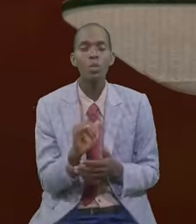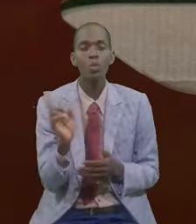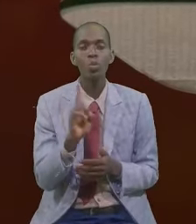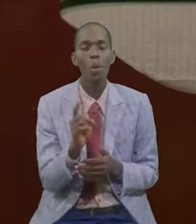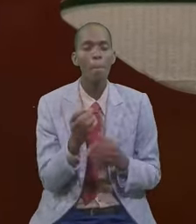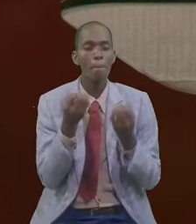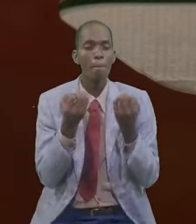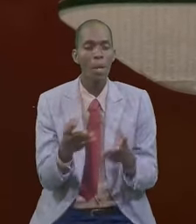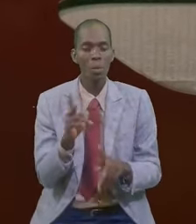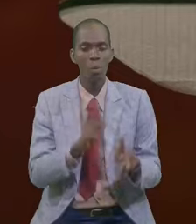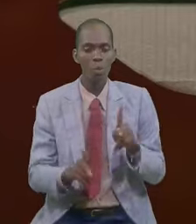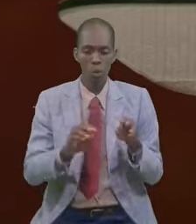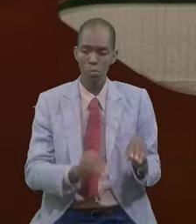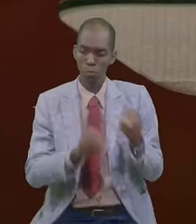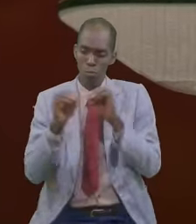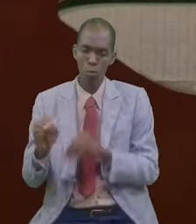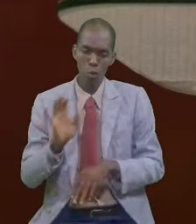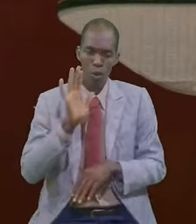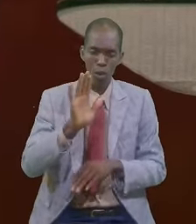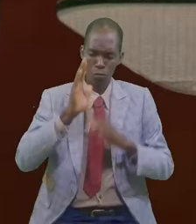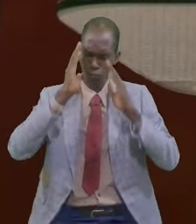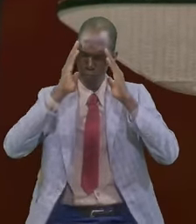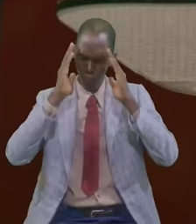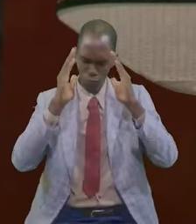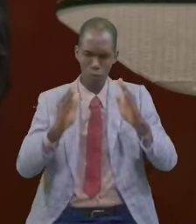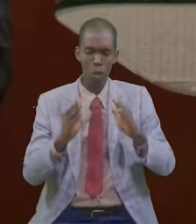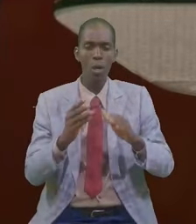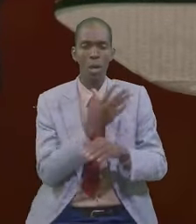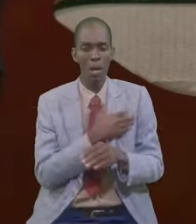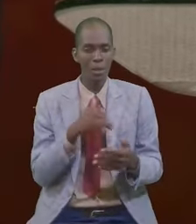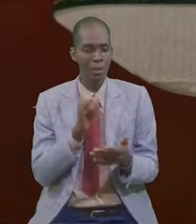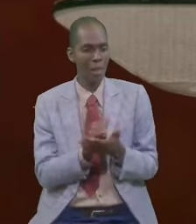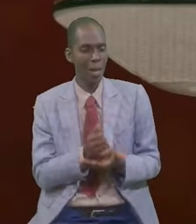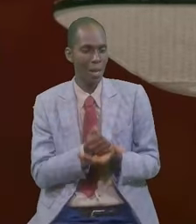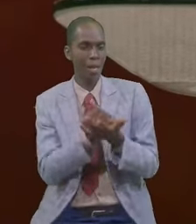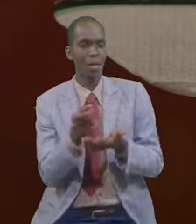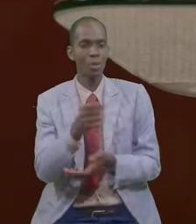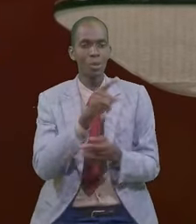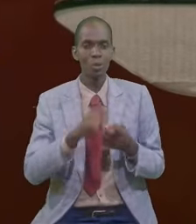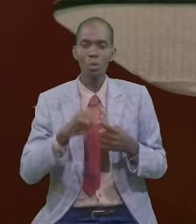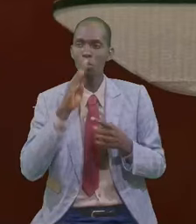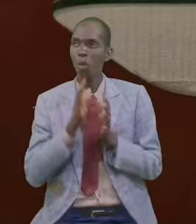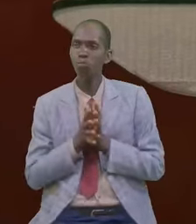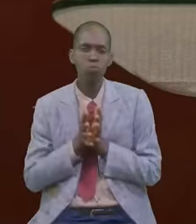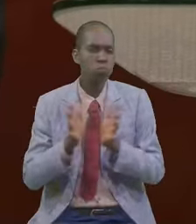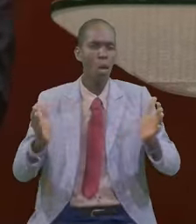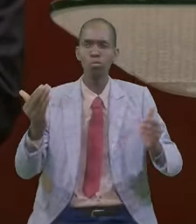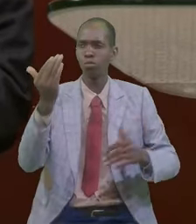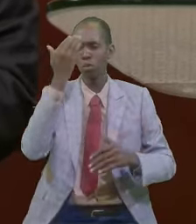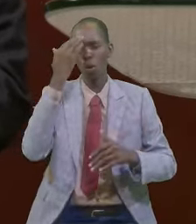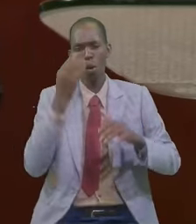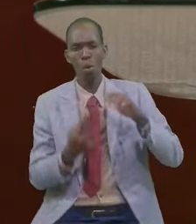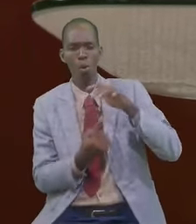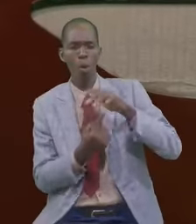C'est là que se trouve l'accent de certains, l'accent de certains, cela